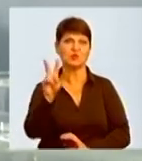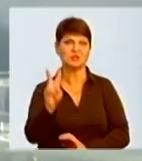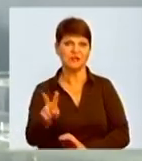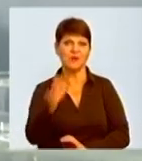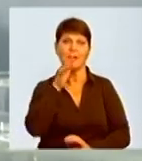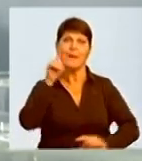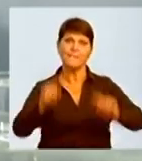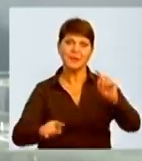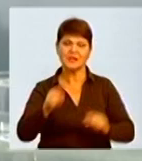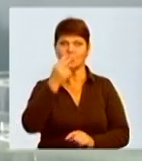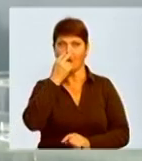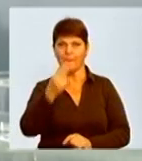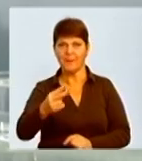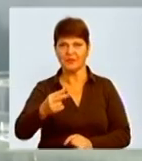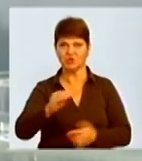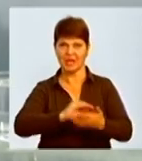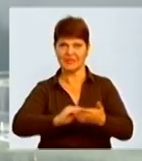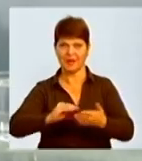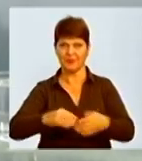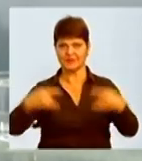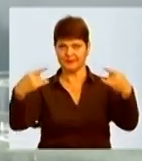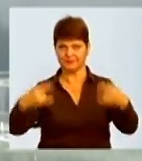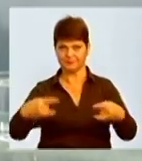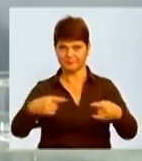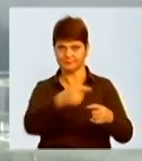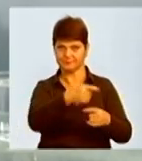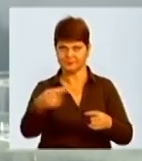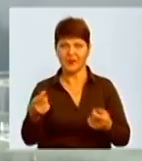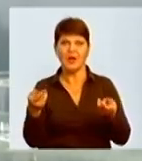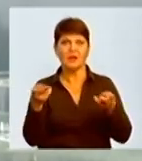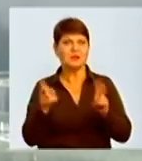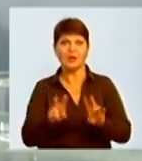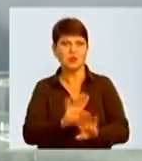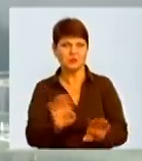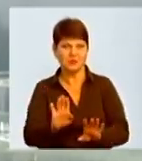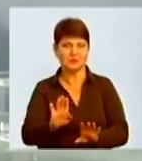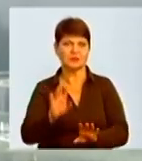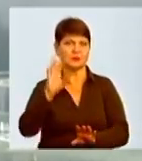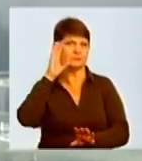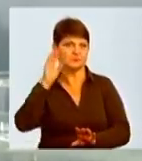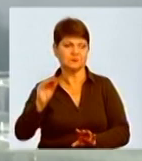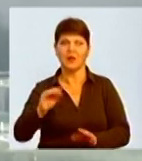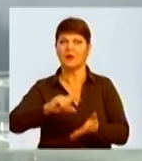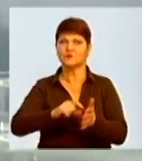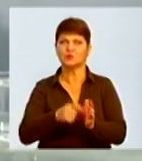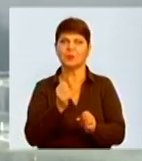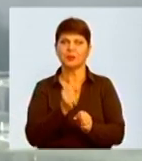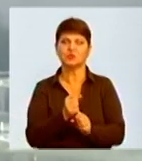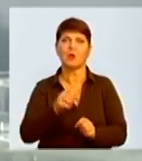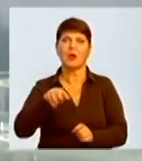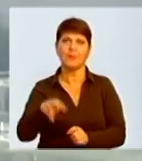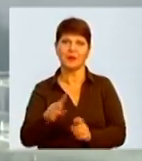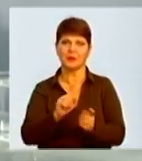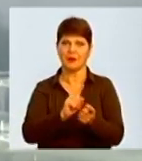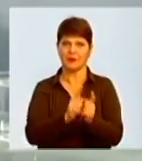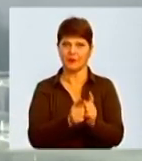періодично бачити його на своїх телеекранах, тож не залишайтеся осторонь. Також у студії працює Марина Нікітіна, вона